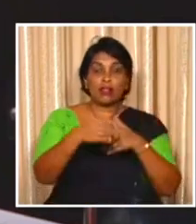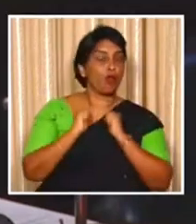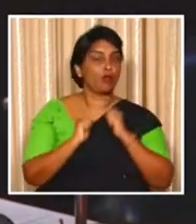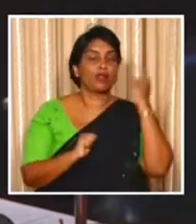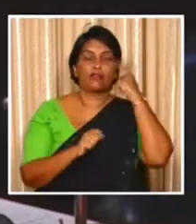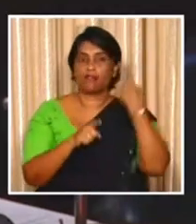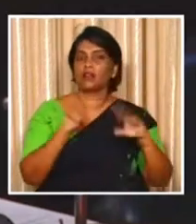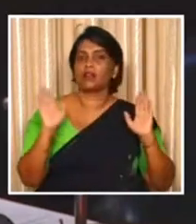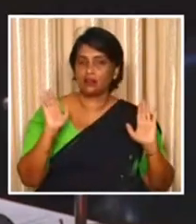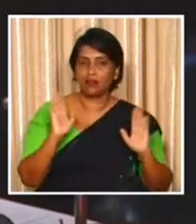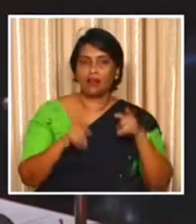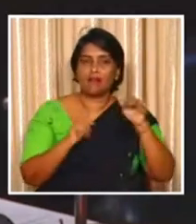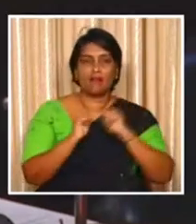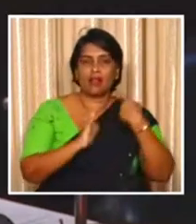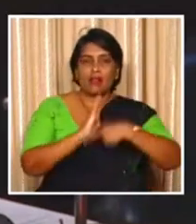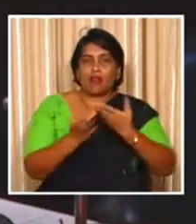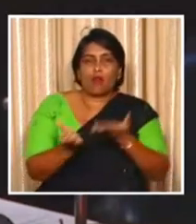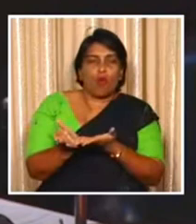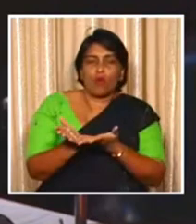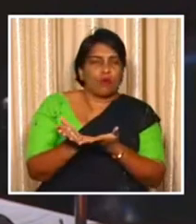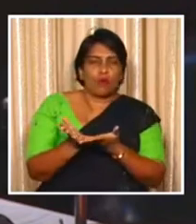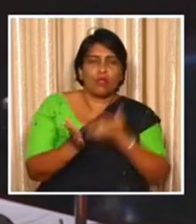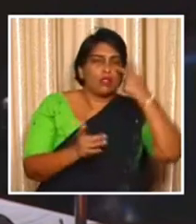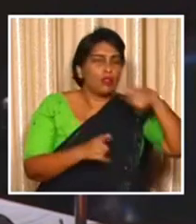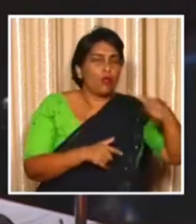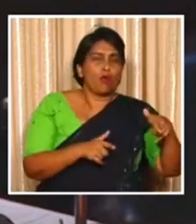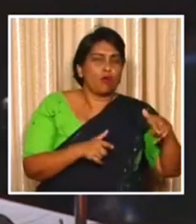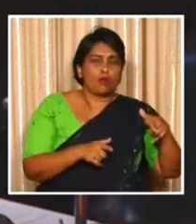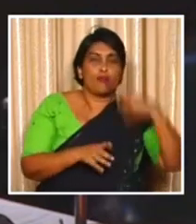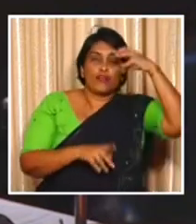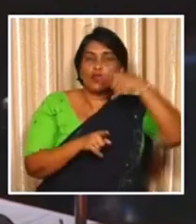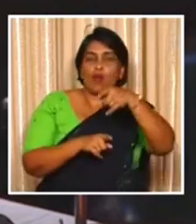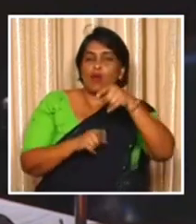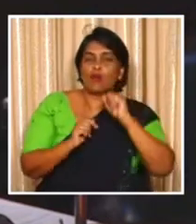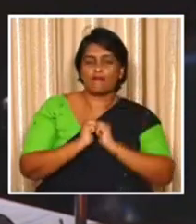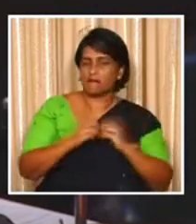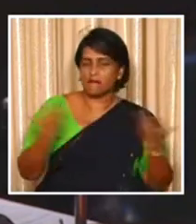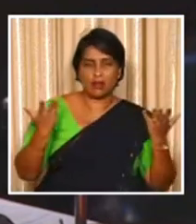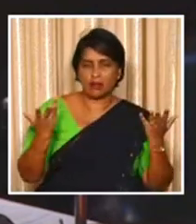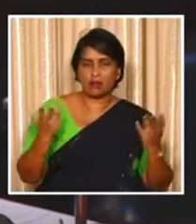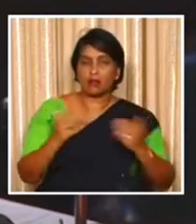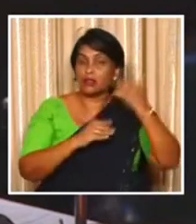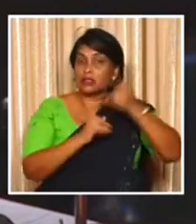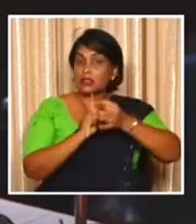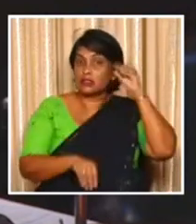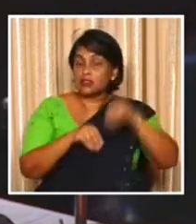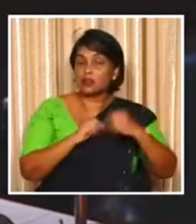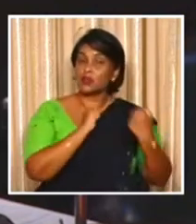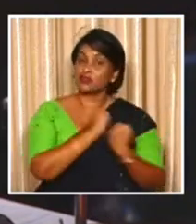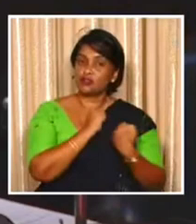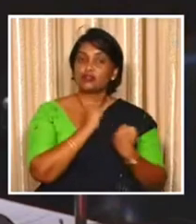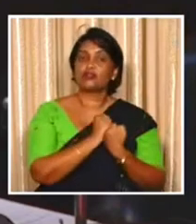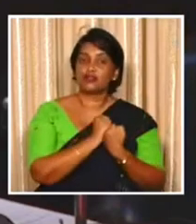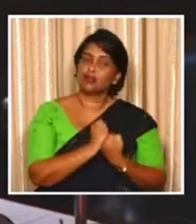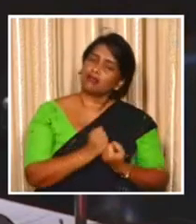කට්ටිය. එතුමට අවශ්‍ය නැහැ රටට මොකද්ද වෙන්නේ? තෙල් වලට මොකද්ද වෙන්නේ? විදුලි බලයට මොකද්ද වෙන්නේ? වැඩක් නැහැ. ඊළඟ ජනාධිපති චන්දර සහාය ගන්න